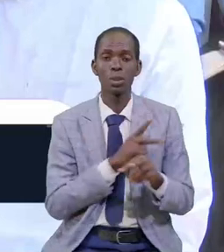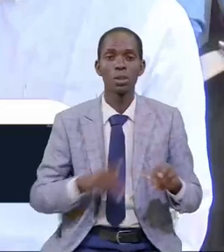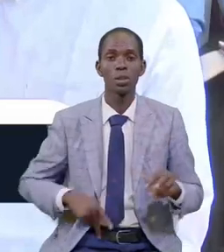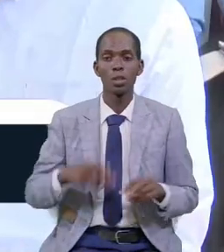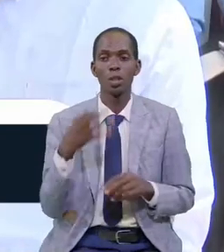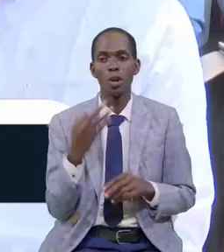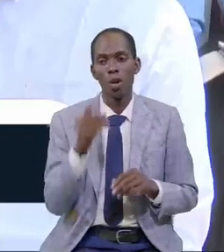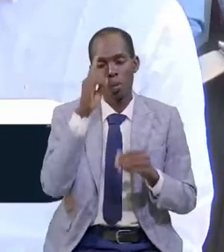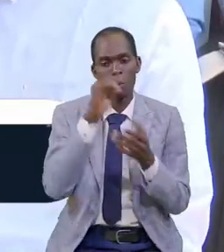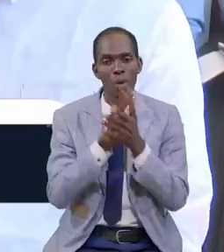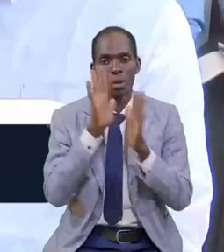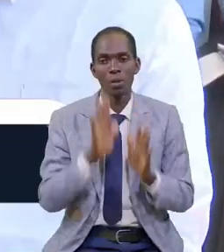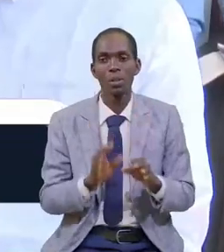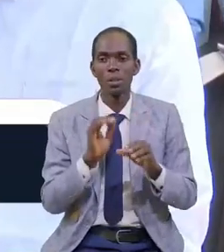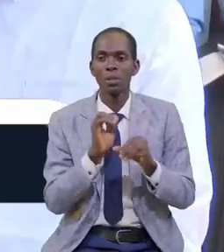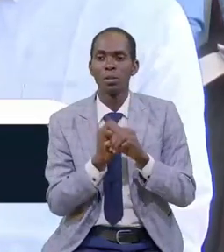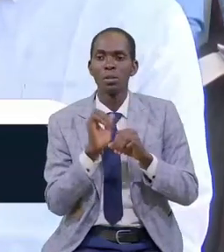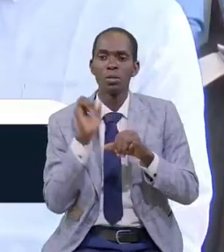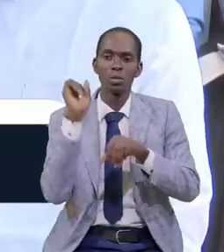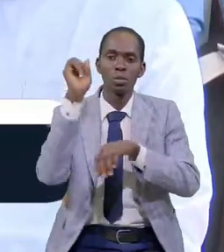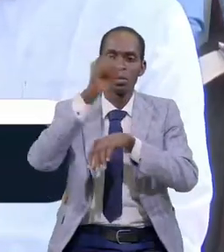une splendeur